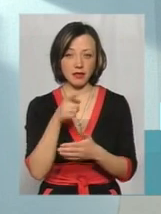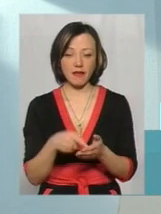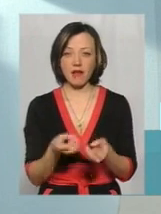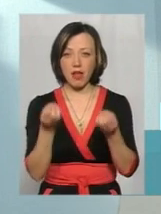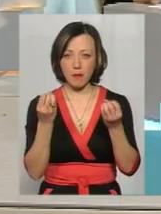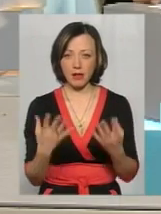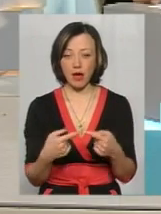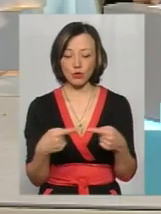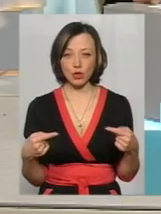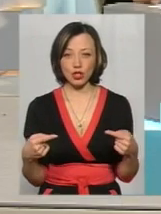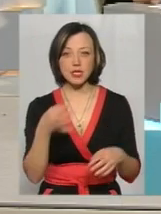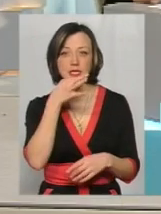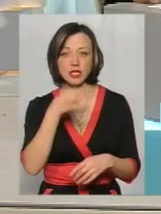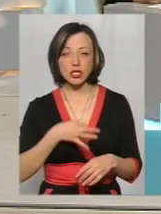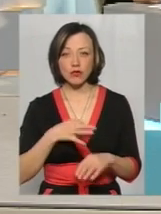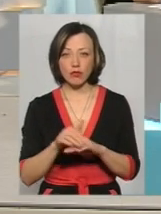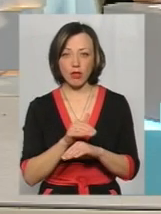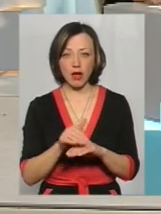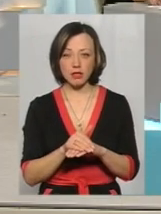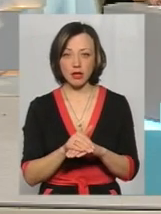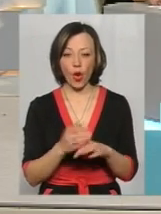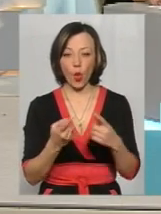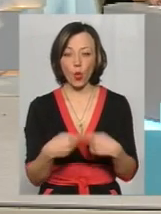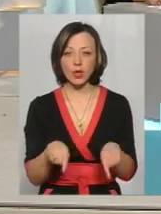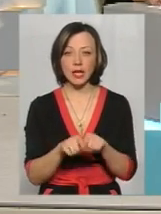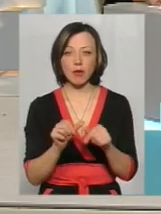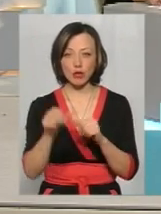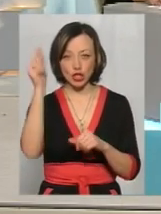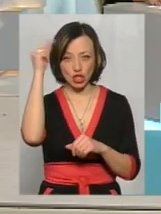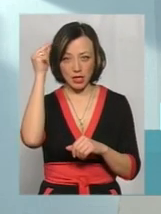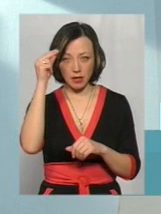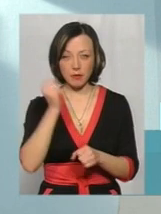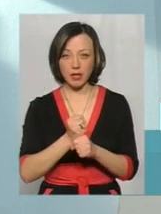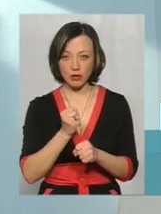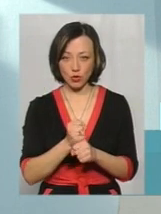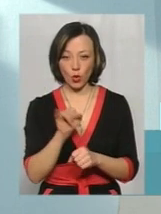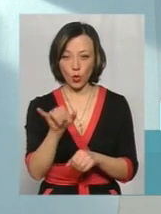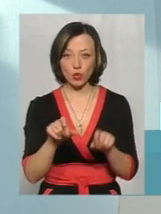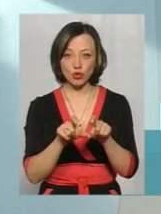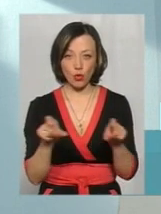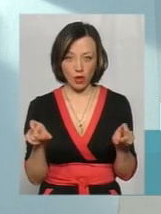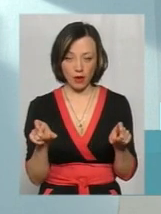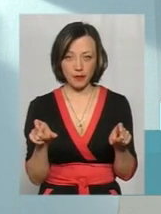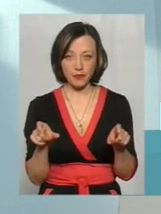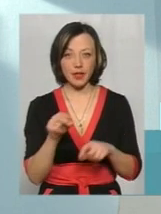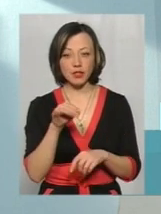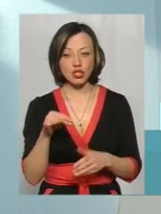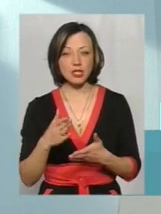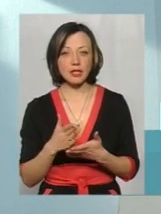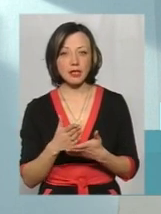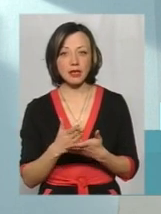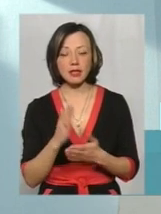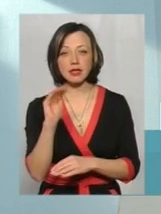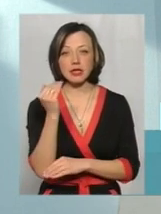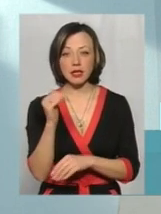річ. Скажіть, будь ласка, гуртки позашкільні функціонують у школах. Чи